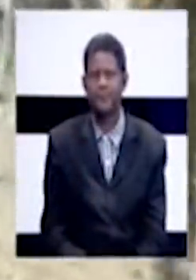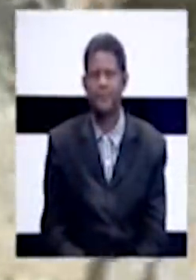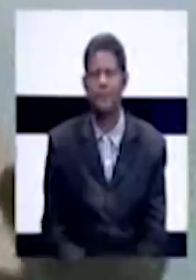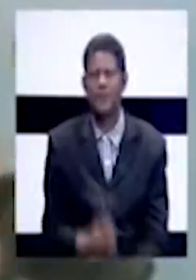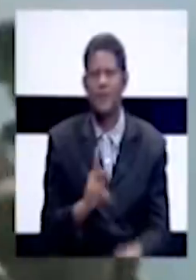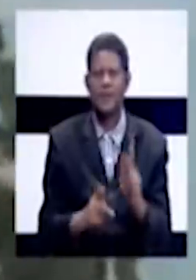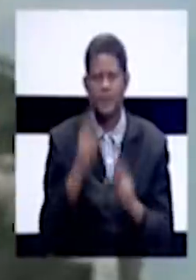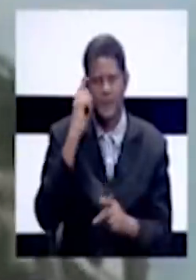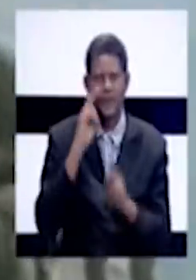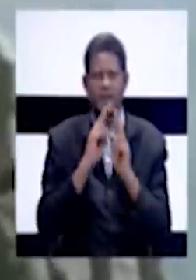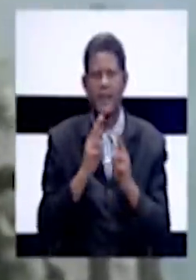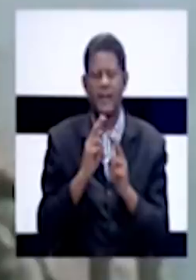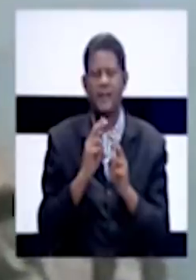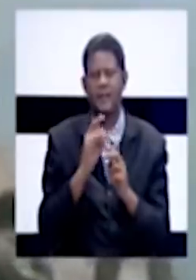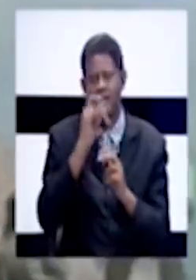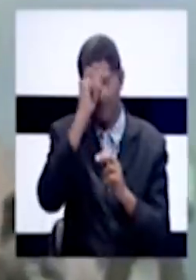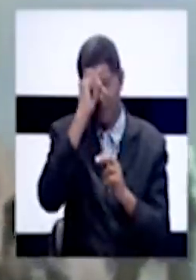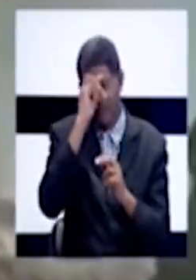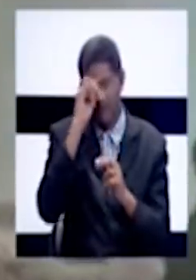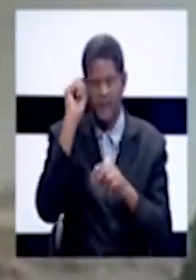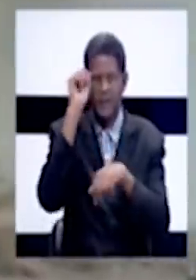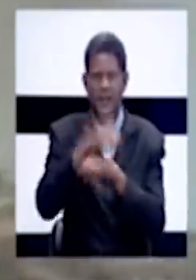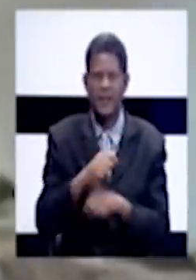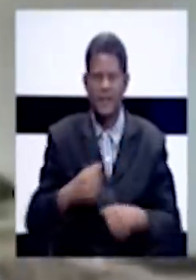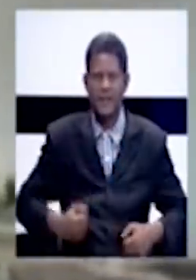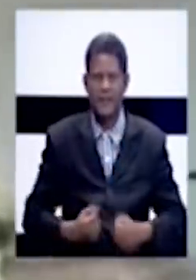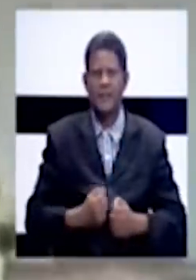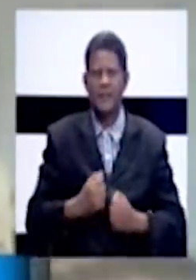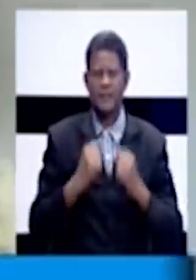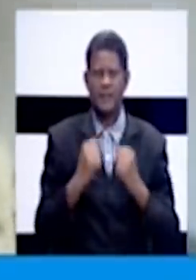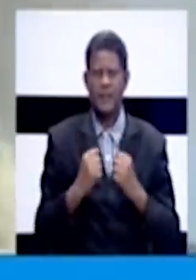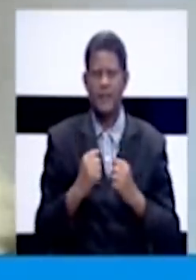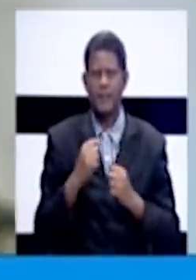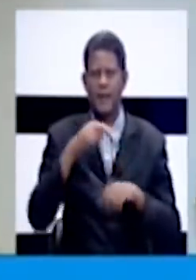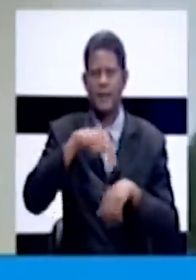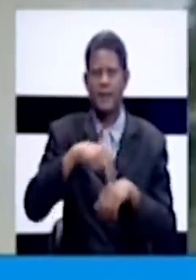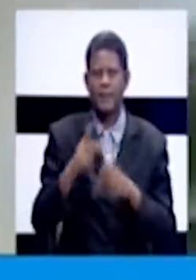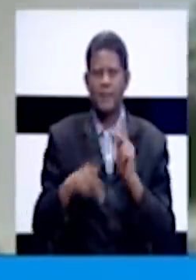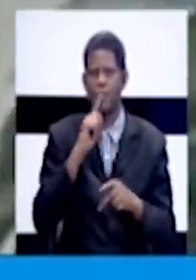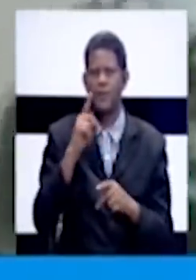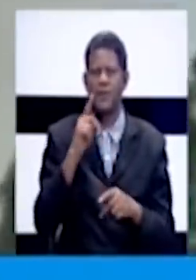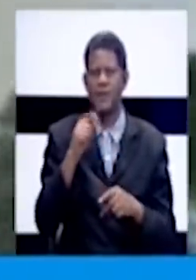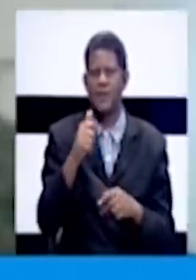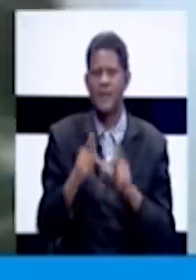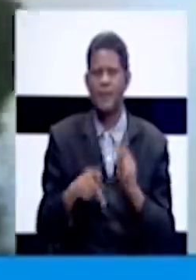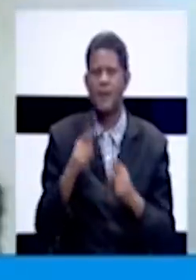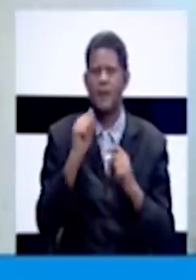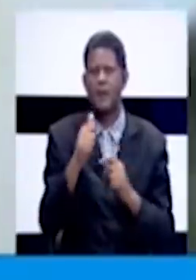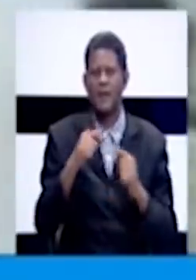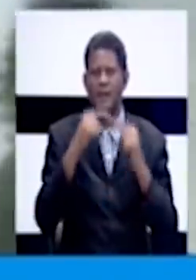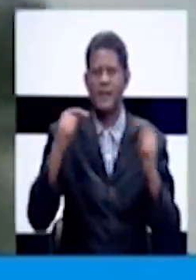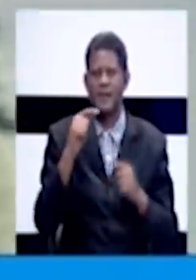ህዝቢ ትግራይ ታሪክን ቅያን ጅግንነትን ሰዓራነትን ዝተዓጠቐ ተባዕ በዓል መትከል ህዝቢ እዩ እዚ ህዝቢ መዋእሉ ኣንጻር ጸላእቲ